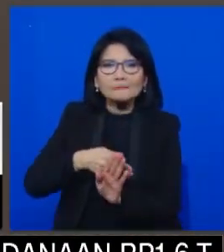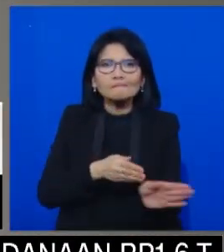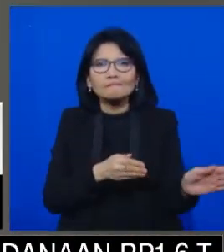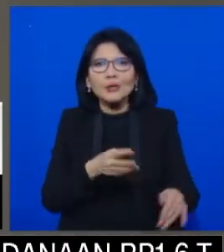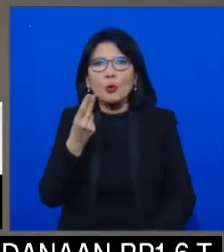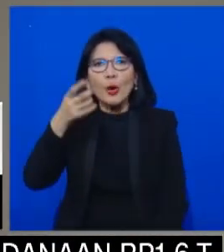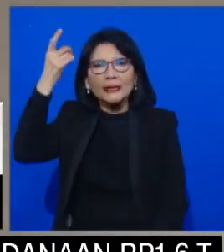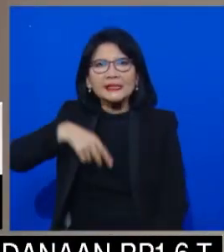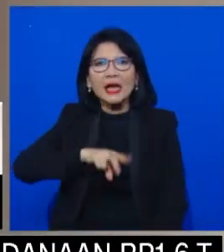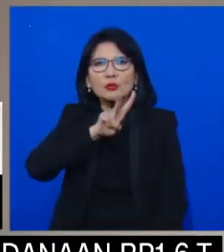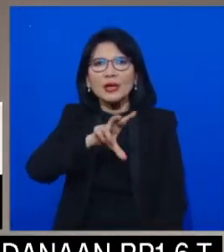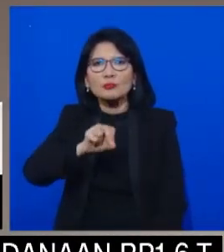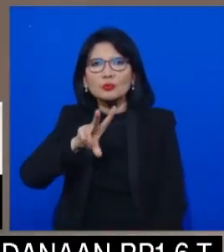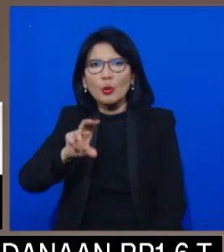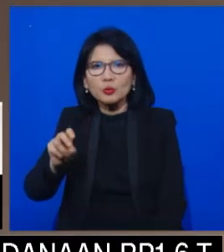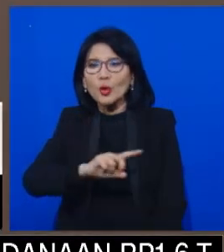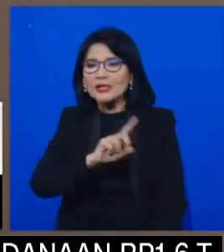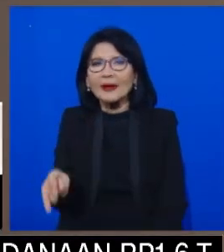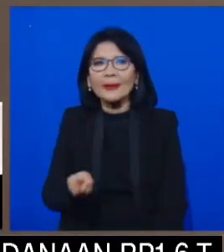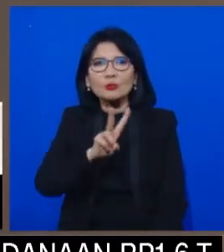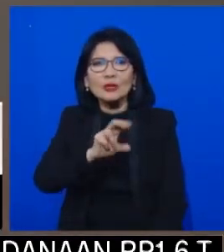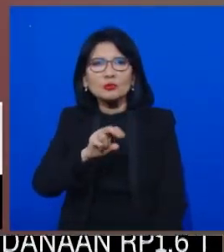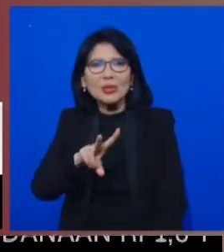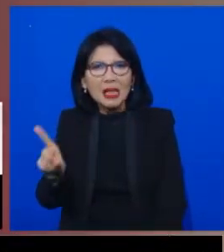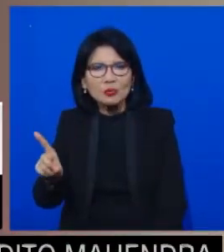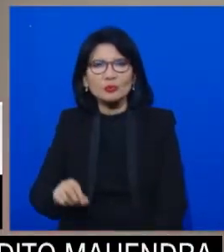tahun 2020 hingga 2021.